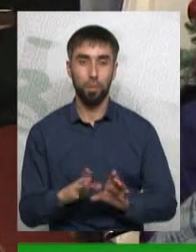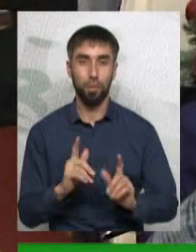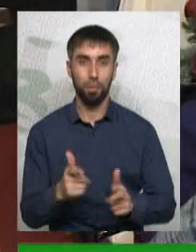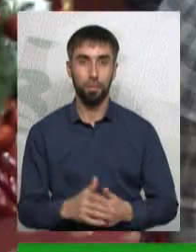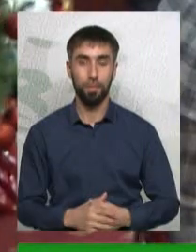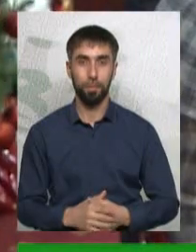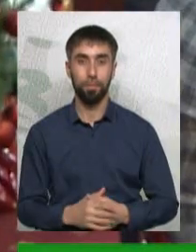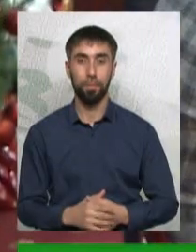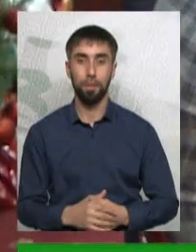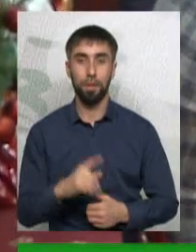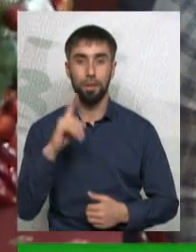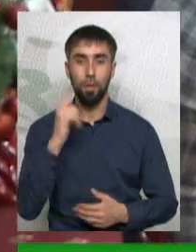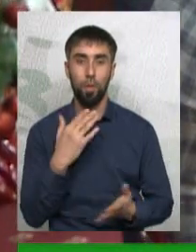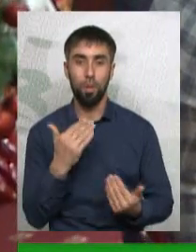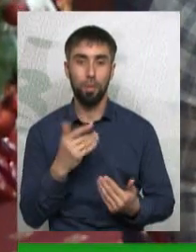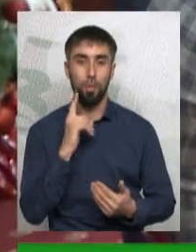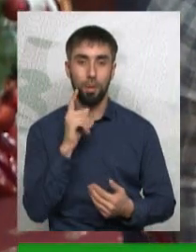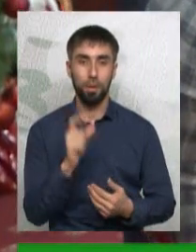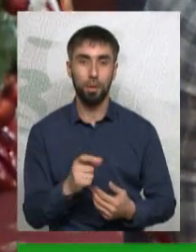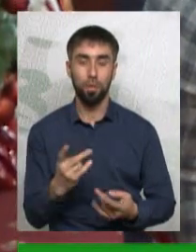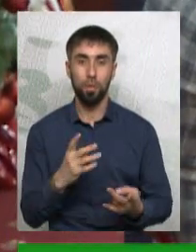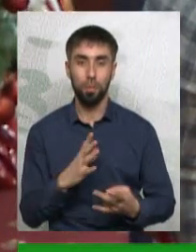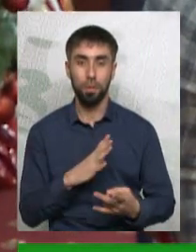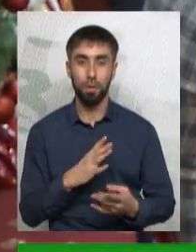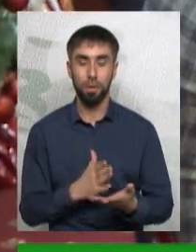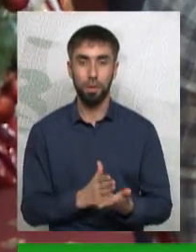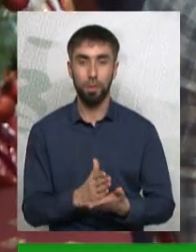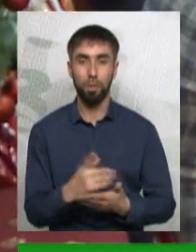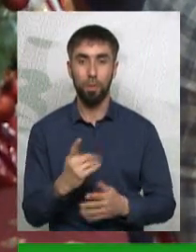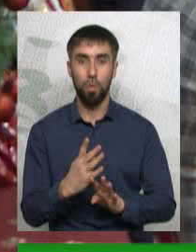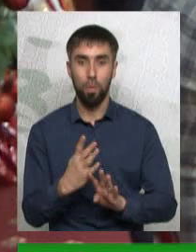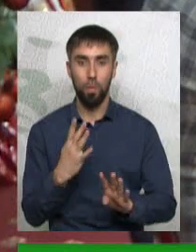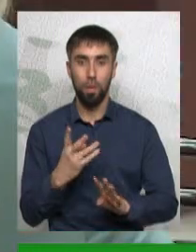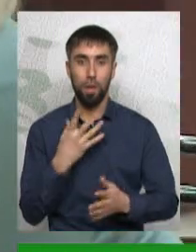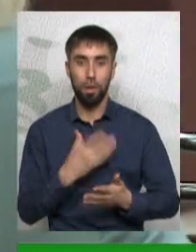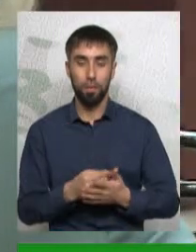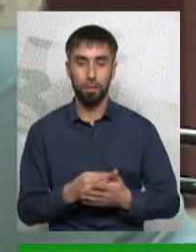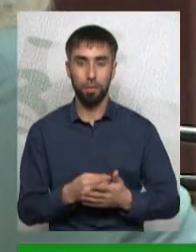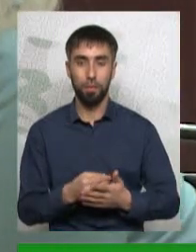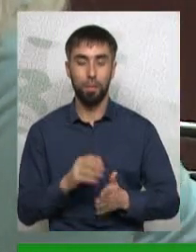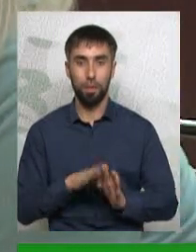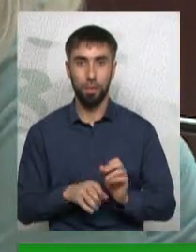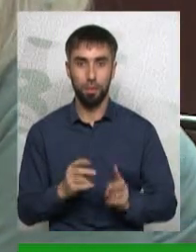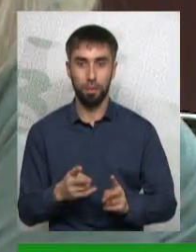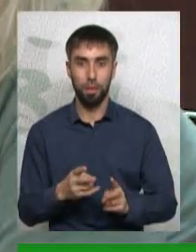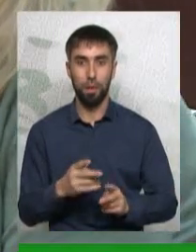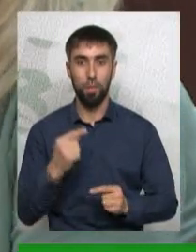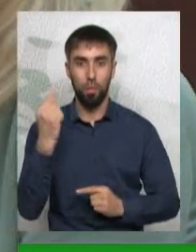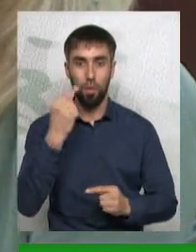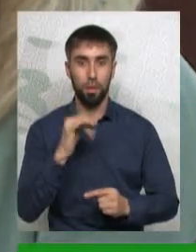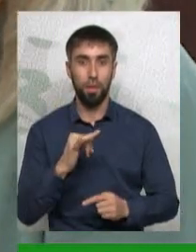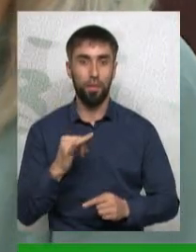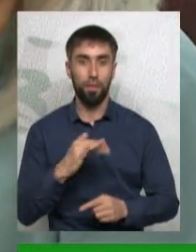согласен. Навыки общения у молодого человека должны быть направлены в первую очередь на свою собственную безопасность, моральную